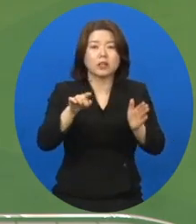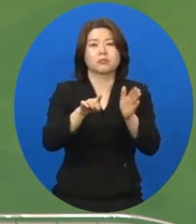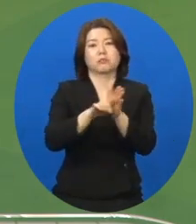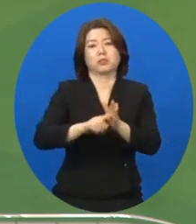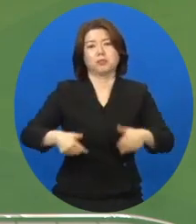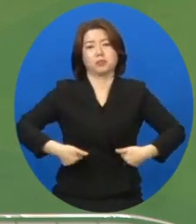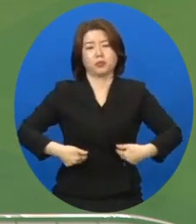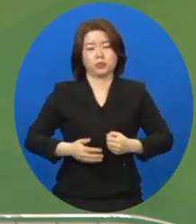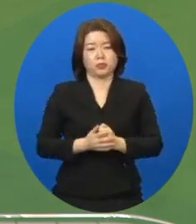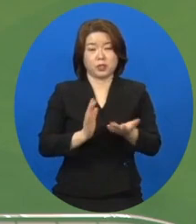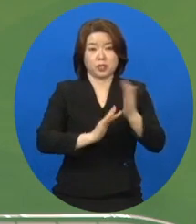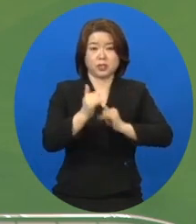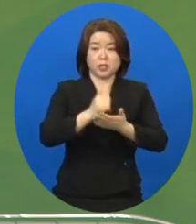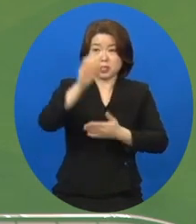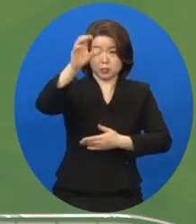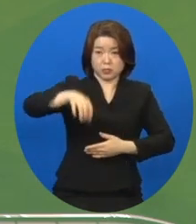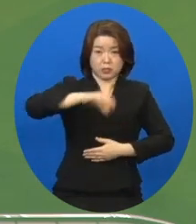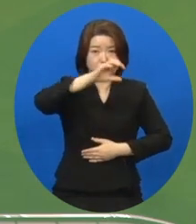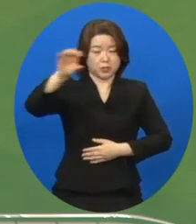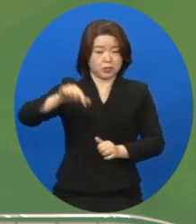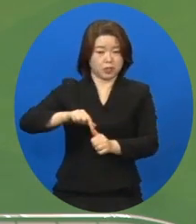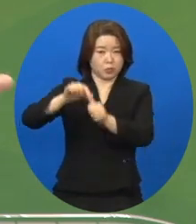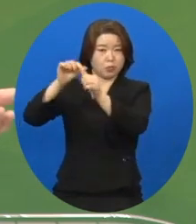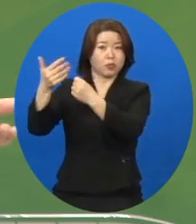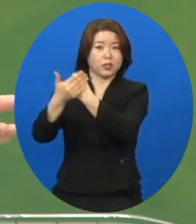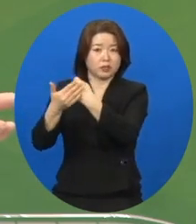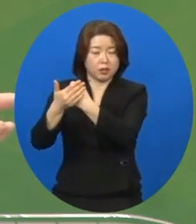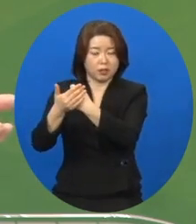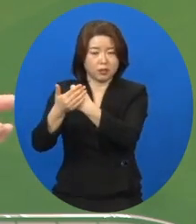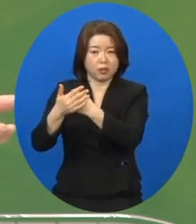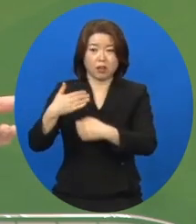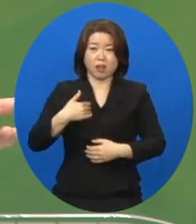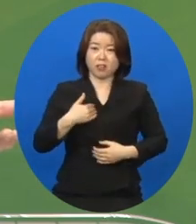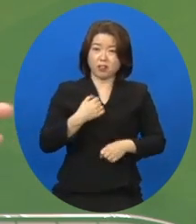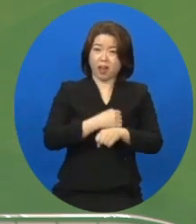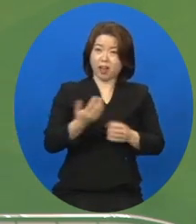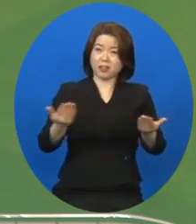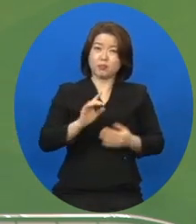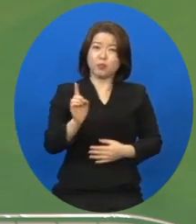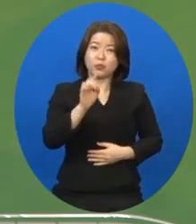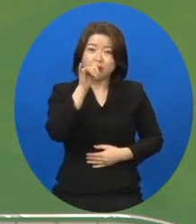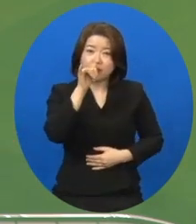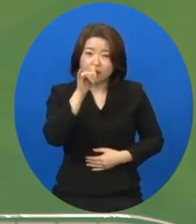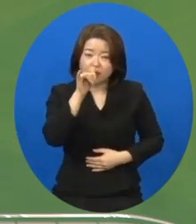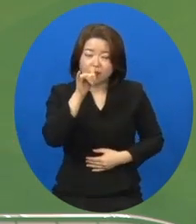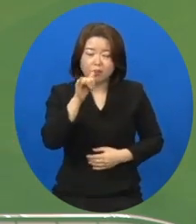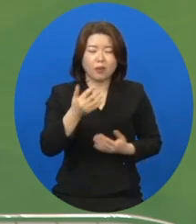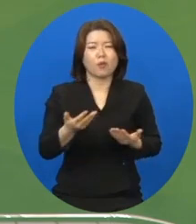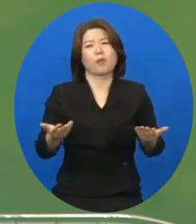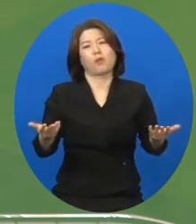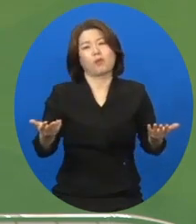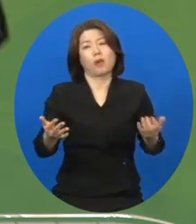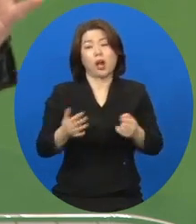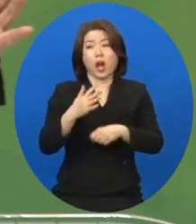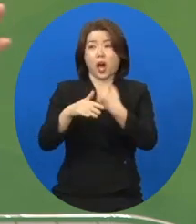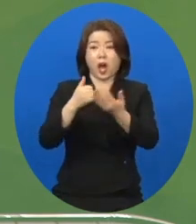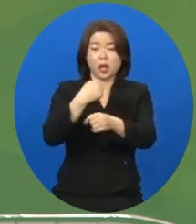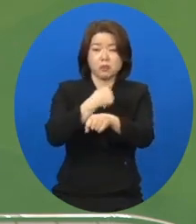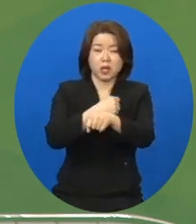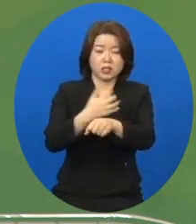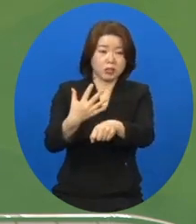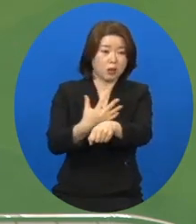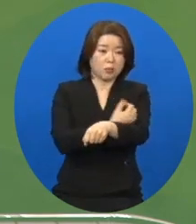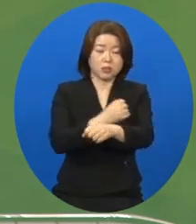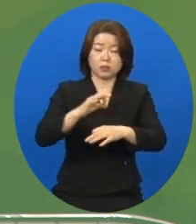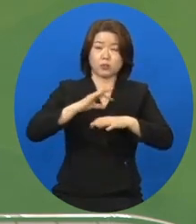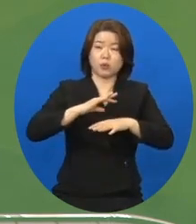예수님의 십자가의 구원의 은혜, 우리가 할 일이 뭐가 있나요? 우리는 그냥 하나님이 하신 이 엄청나고 놀라운